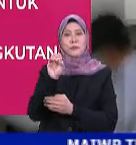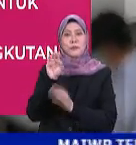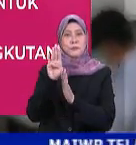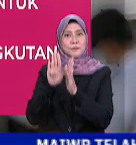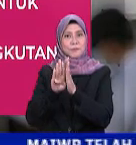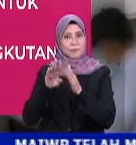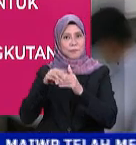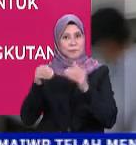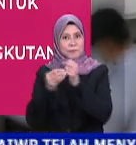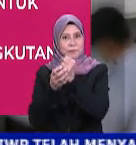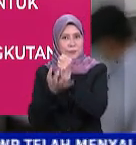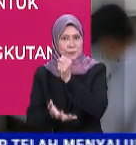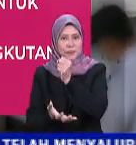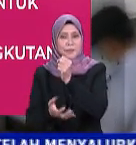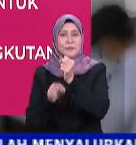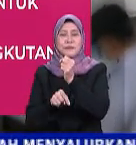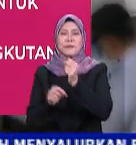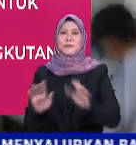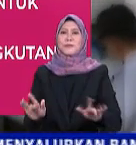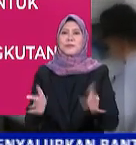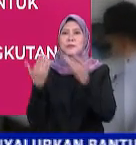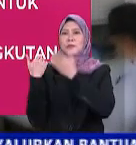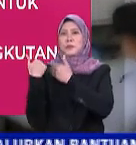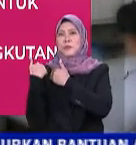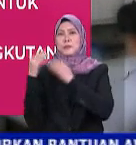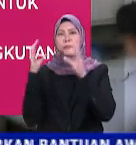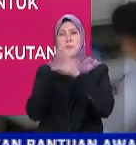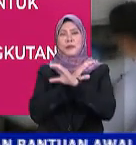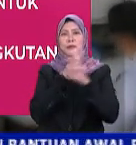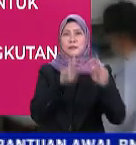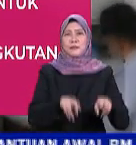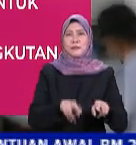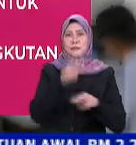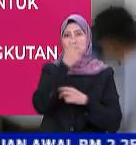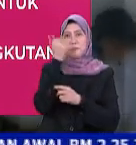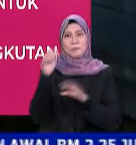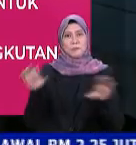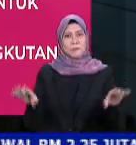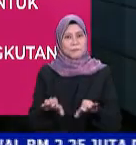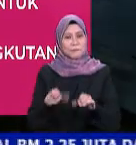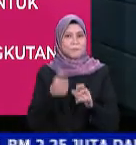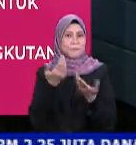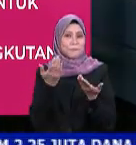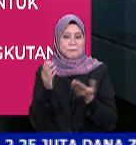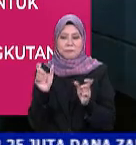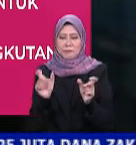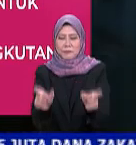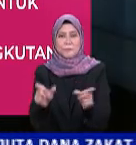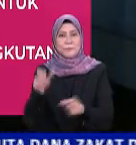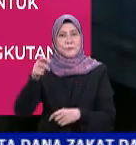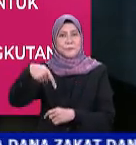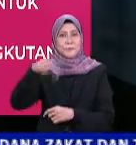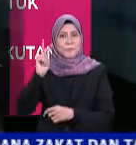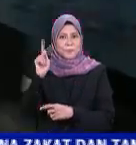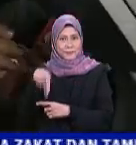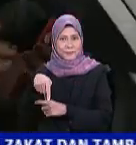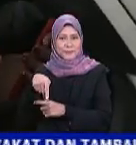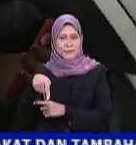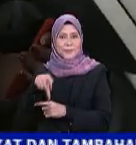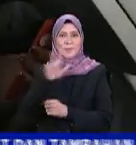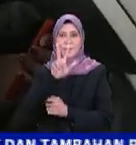bilion. Fokusnya meringankan beban dan cabaran rakyat ekoran pelaksanaan Perintah Kawalan Pergerakan